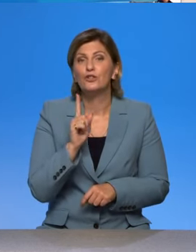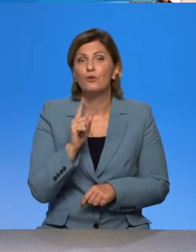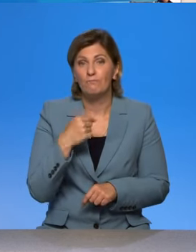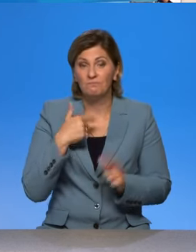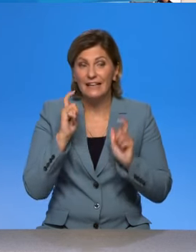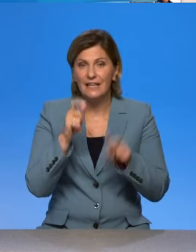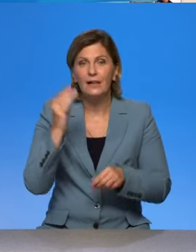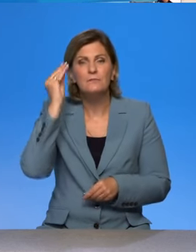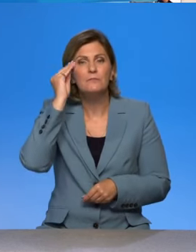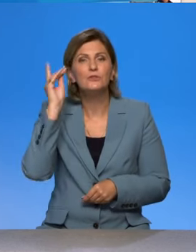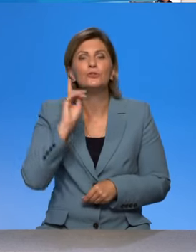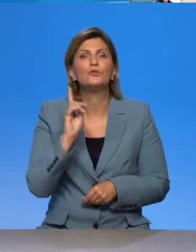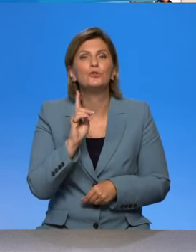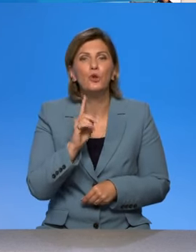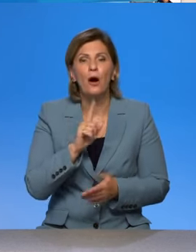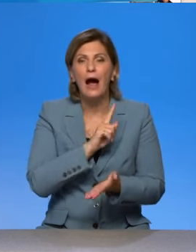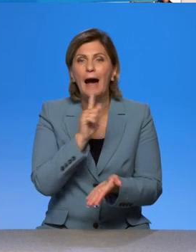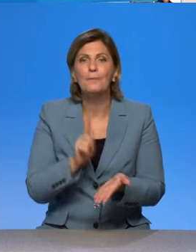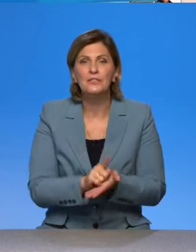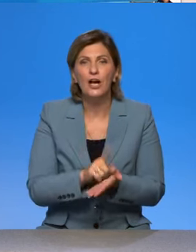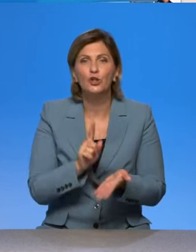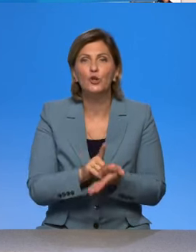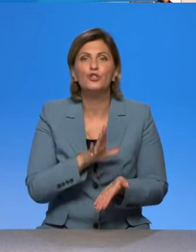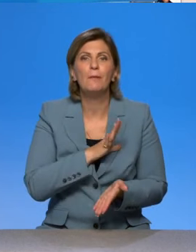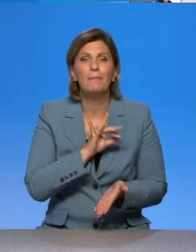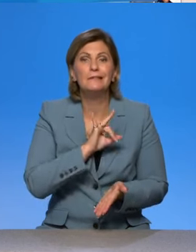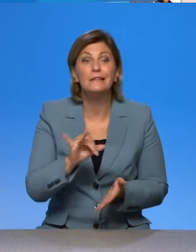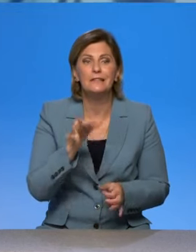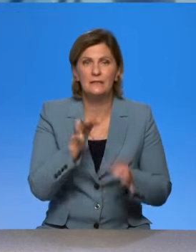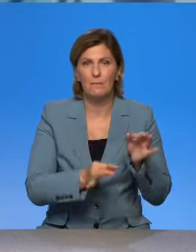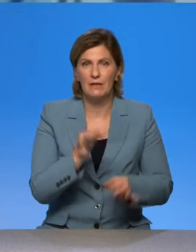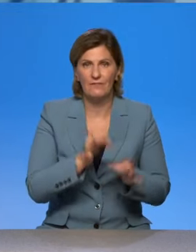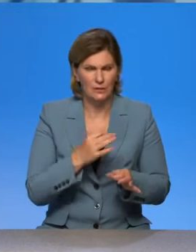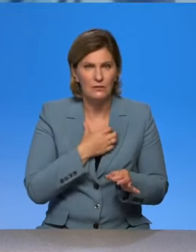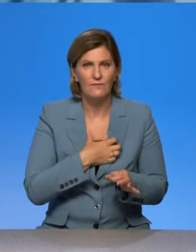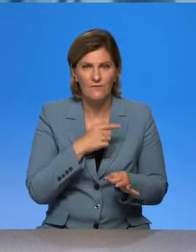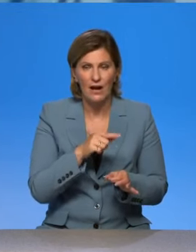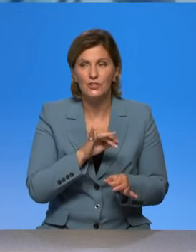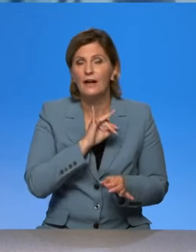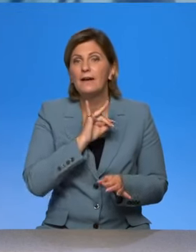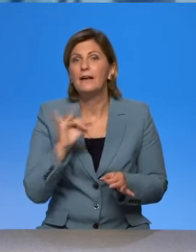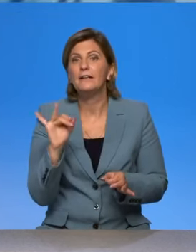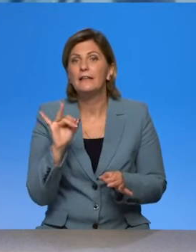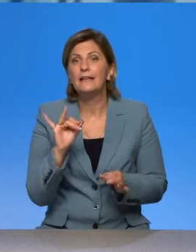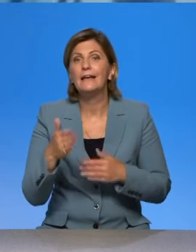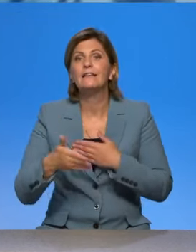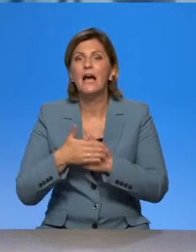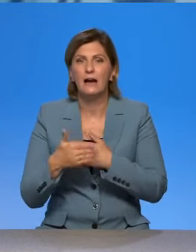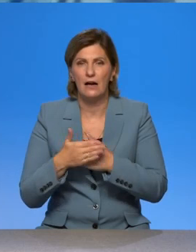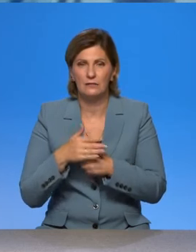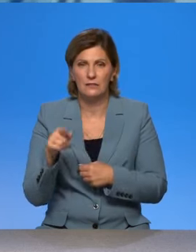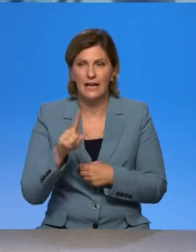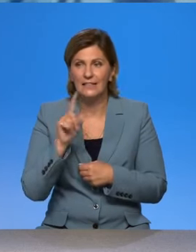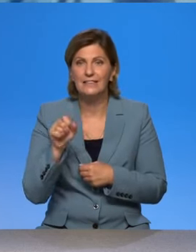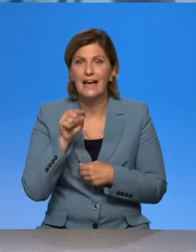том, что обязательно должна быть и справедливость, это очень важно, и обязательно должно быть наказание за то, что, ну,